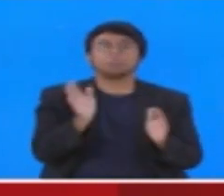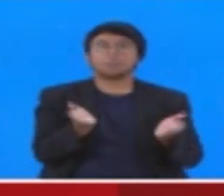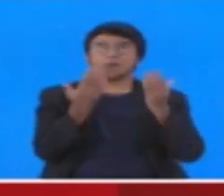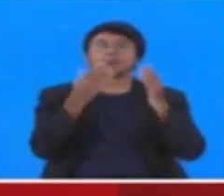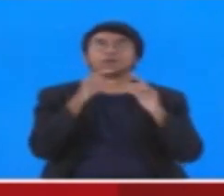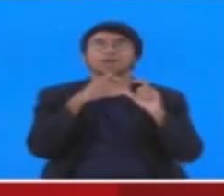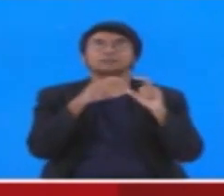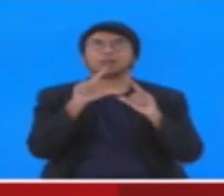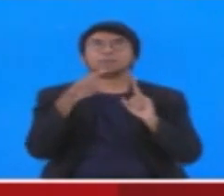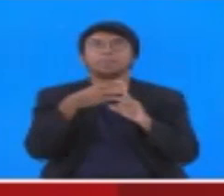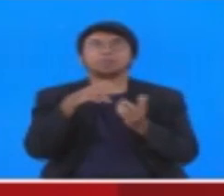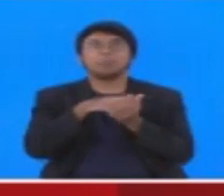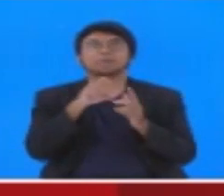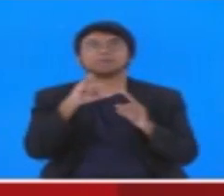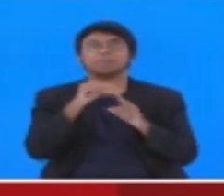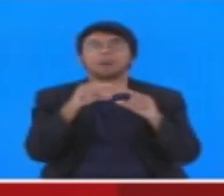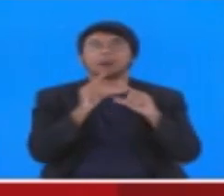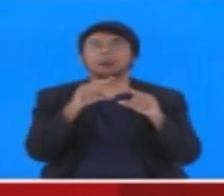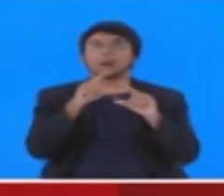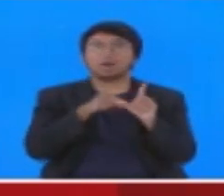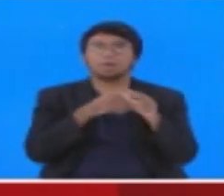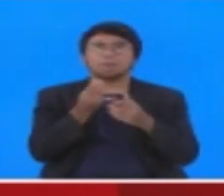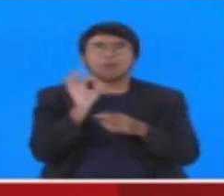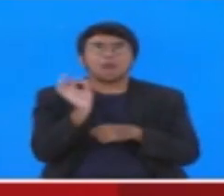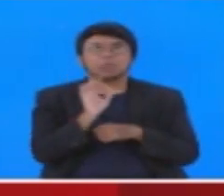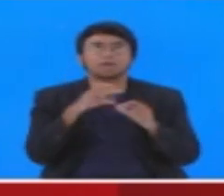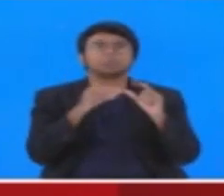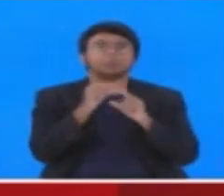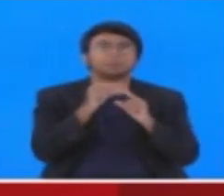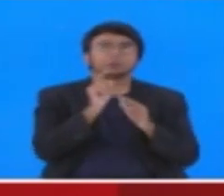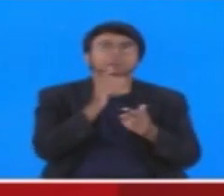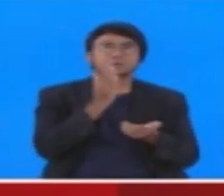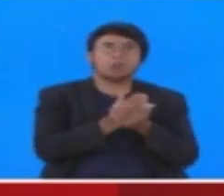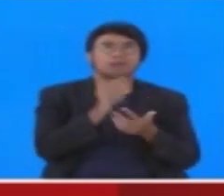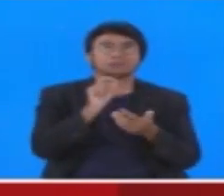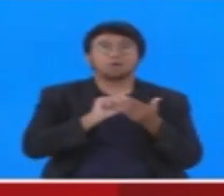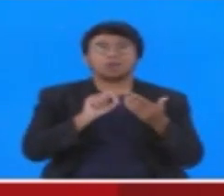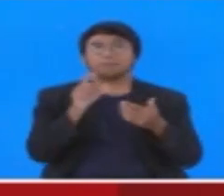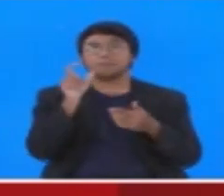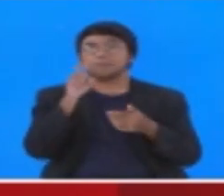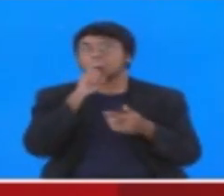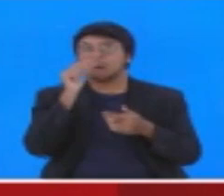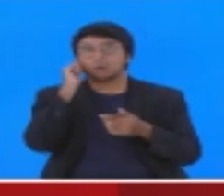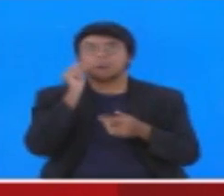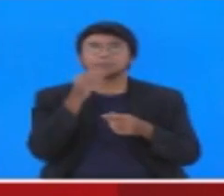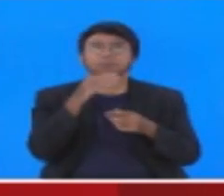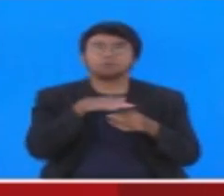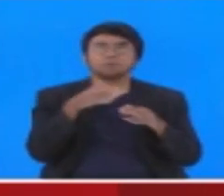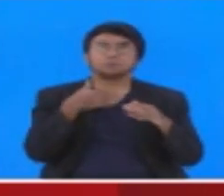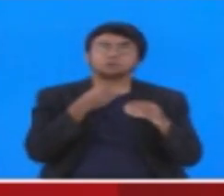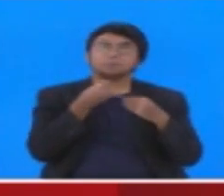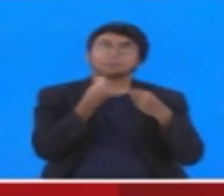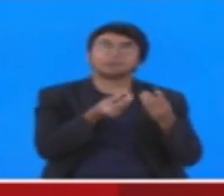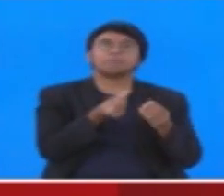Babakan Ciparai. Ya, tidak ada biaya SPP yang ditentukan oleh pihak sekolah. Orang tua murid cukup memberi biaya sukarela kepada